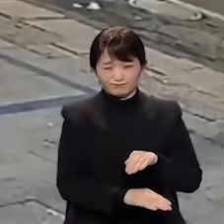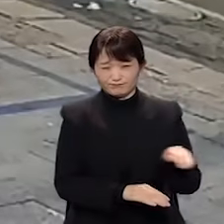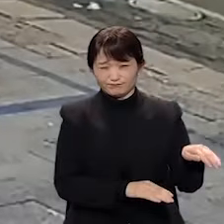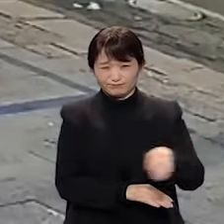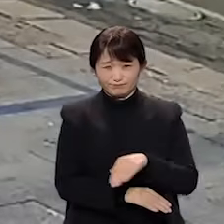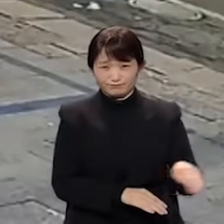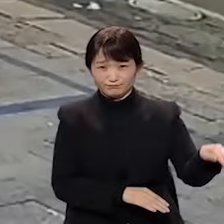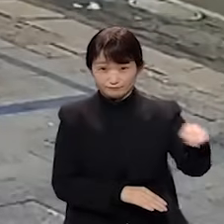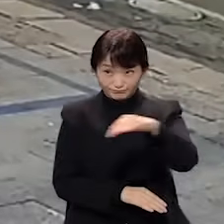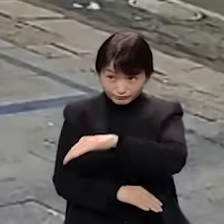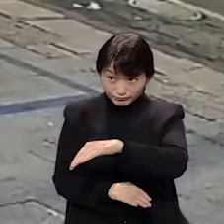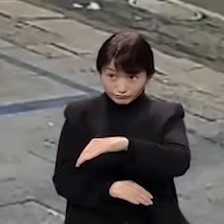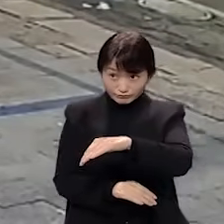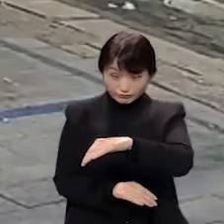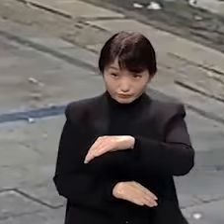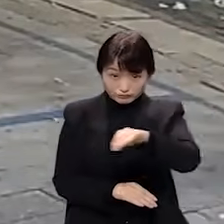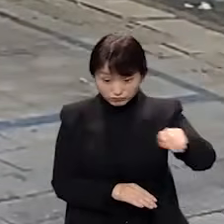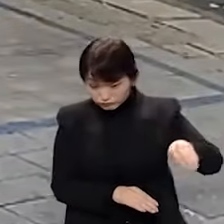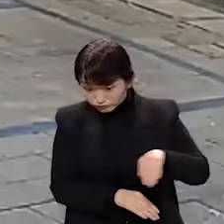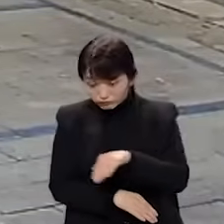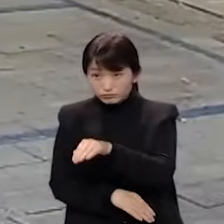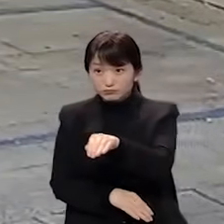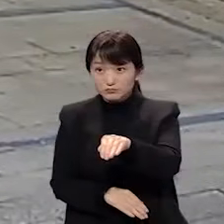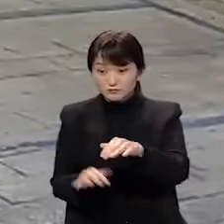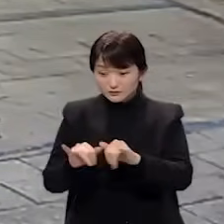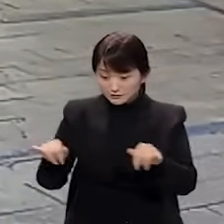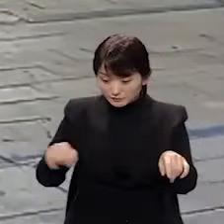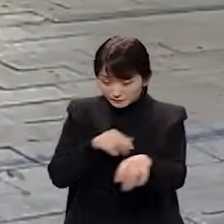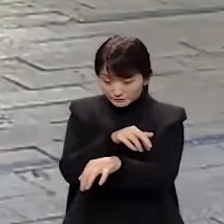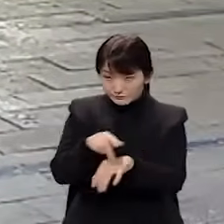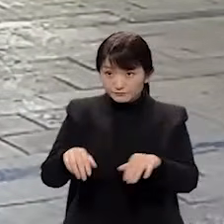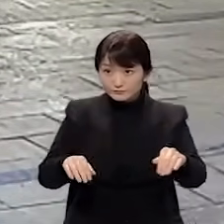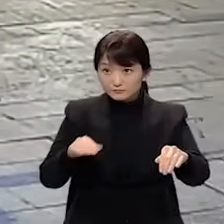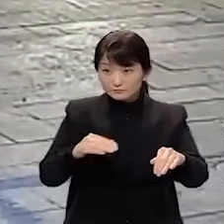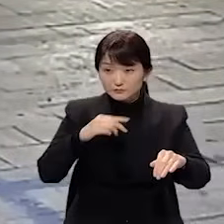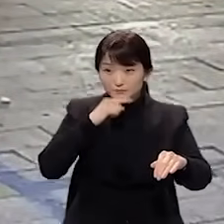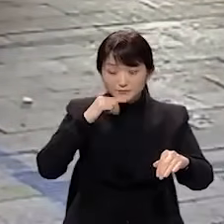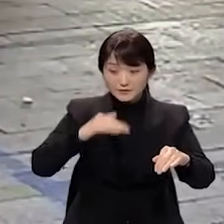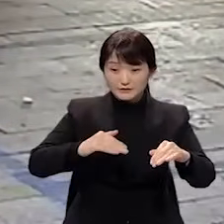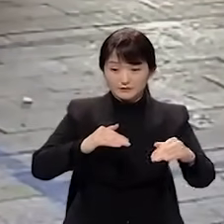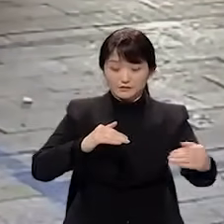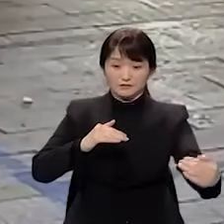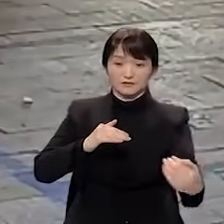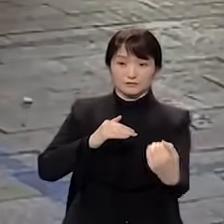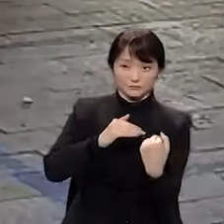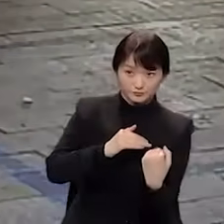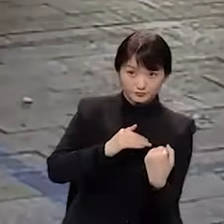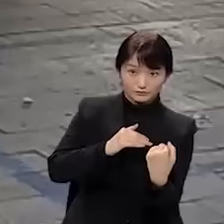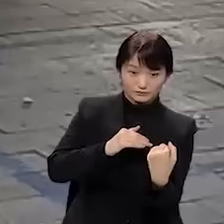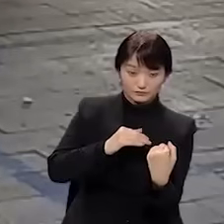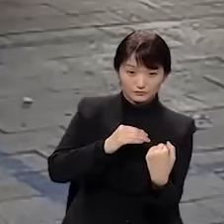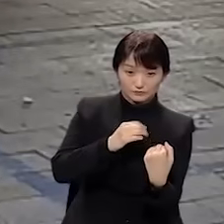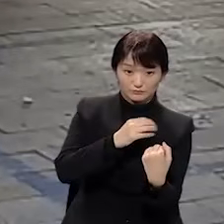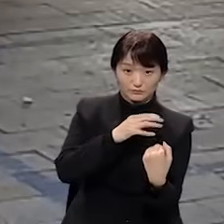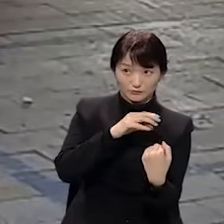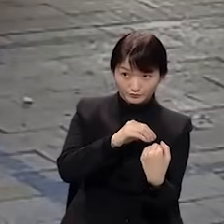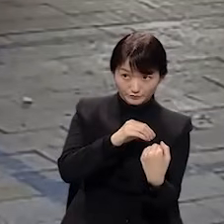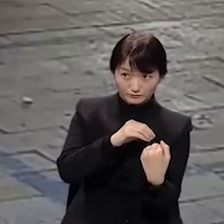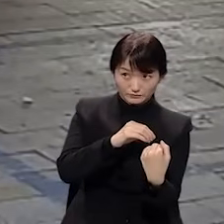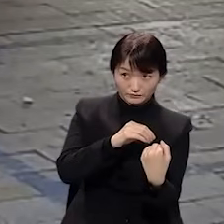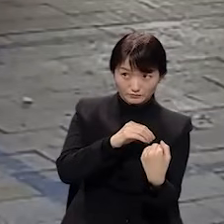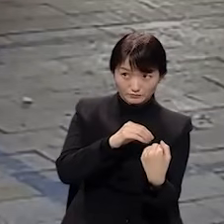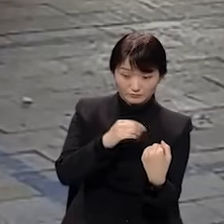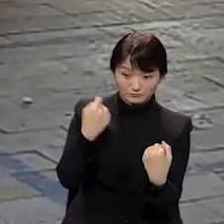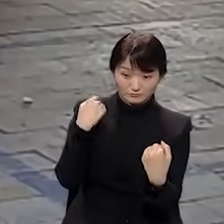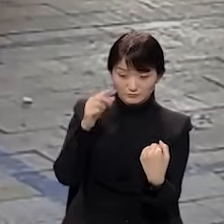선보입니다 차는 다시 한번 부릉 하더니 인도로 올라와 빨간 차에 탁 주차를 합니다 그리고 라이트까지 싹 끄죠 아 근데이 차